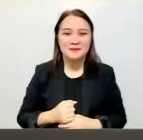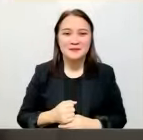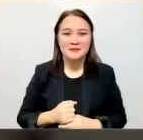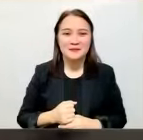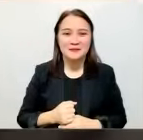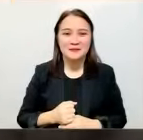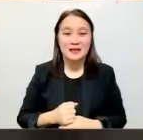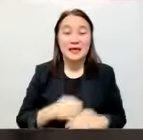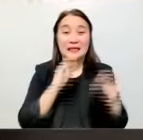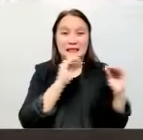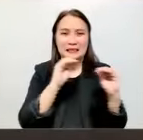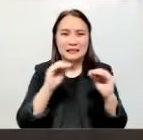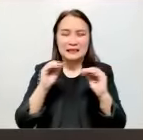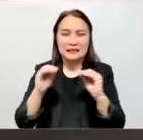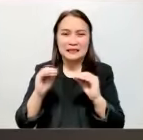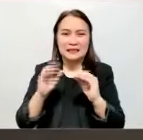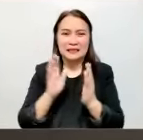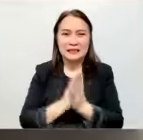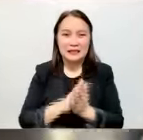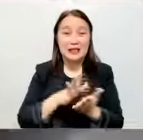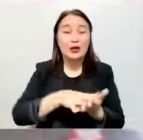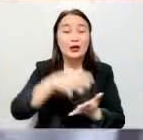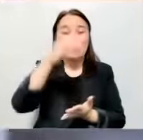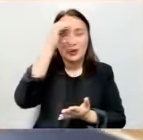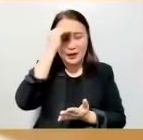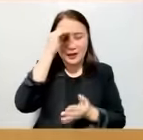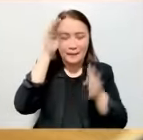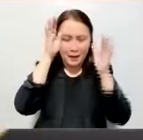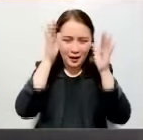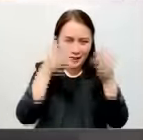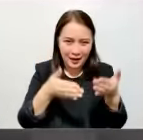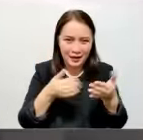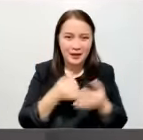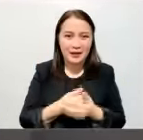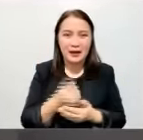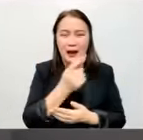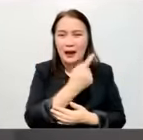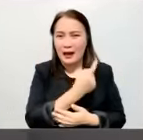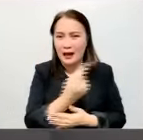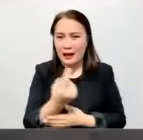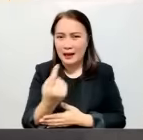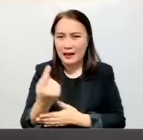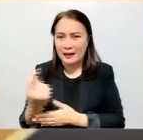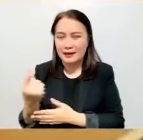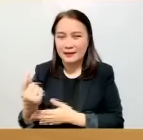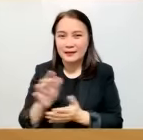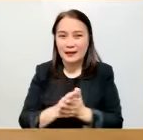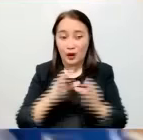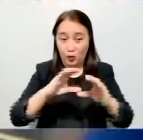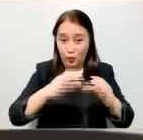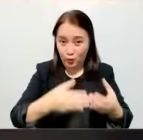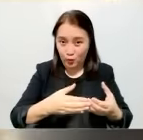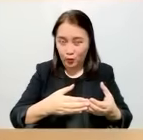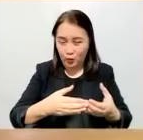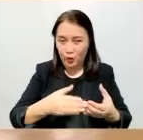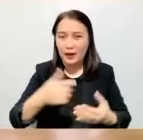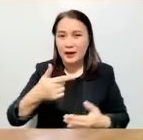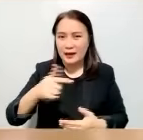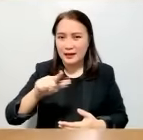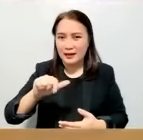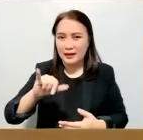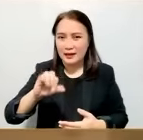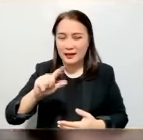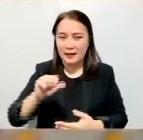Teaching and learning mindset ang hiningi ni Coach Tim Cole sa mga kasama sa kanyang pool ng Gilas Pilipinas players sa